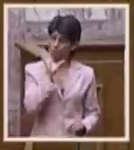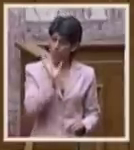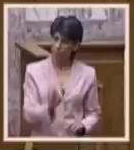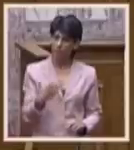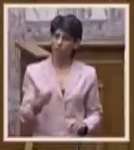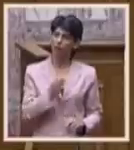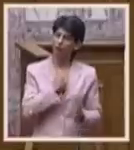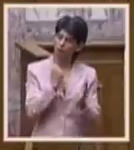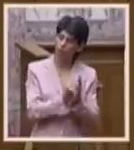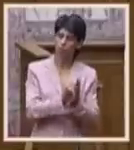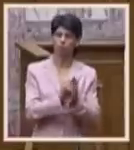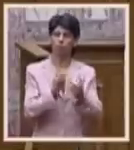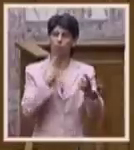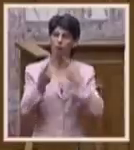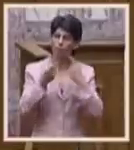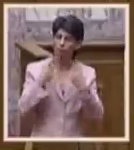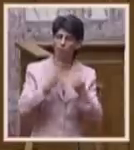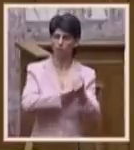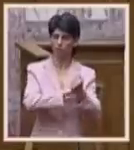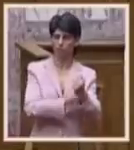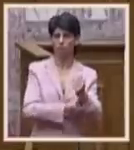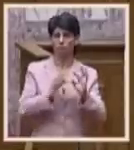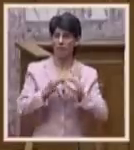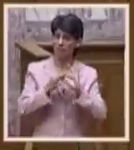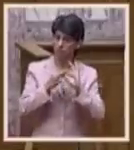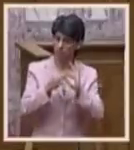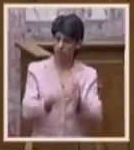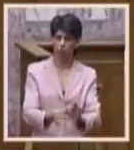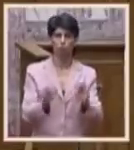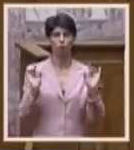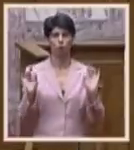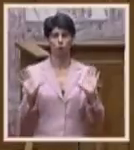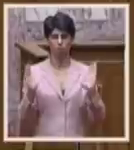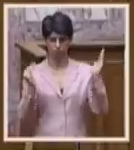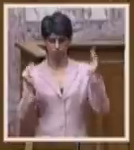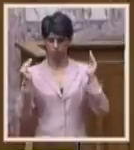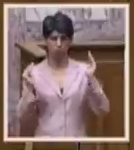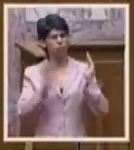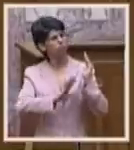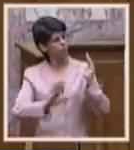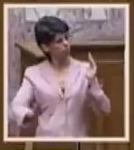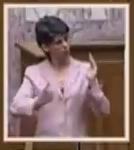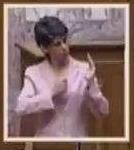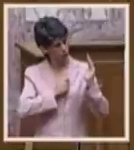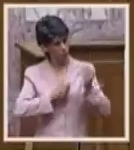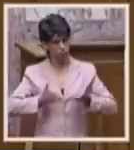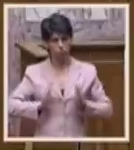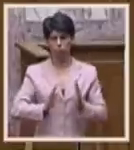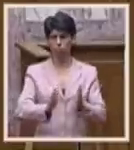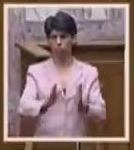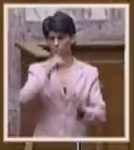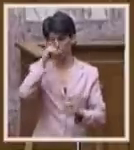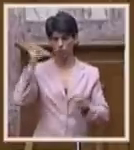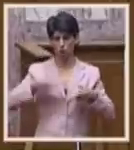αξιοπιστία, διαπραγματευτική δύναμη να συνεχίσουμε χωρίς ανασφάλεια μια δύσκολη πορεία. Σε